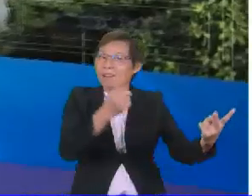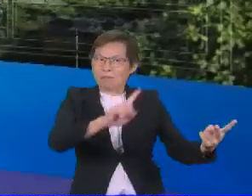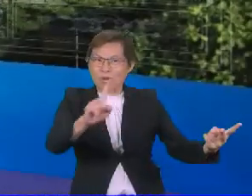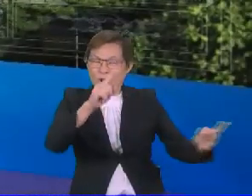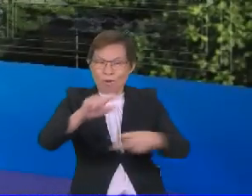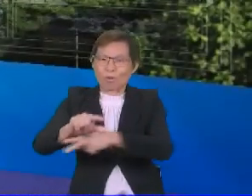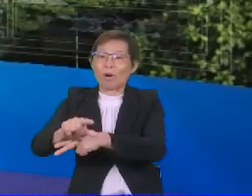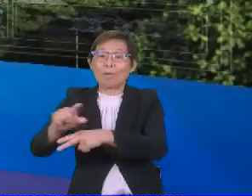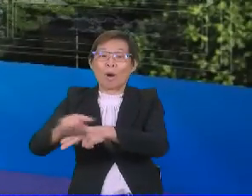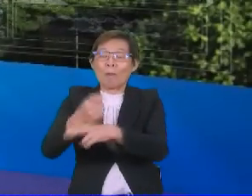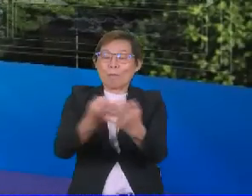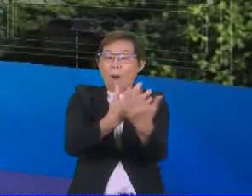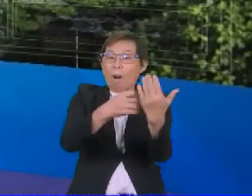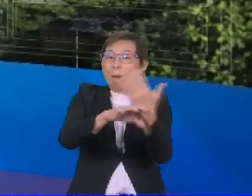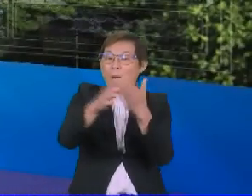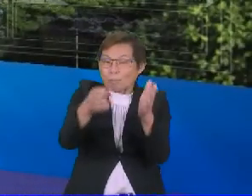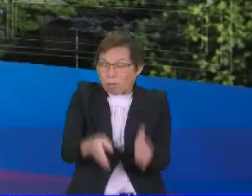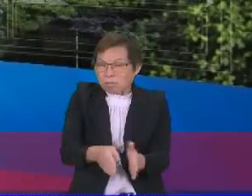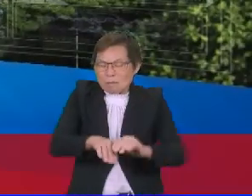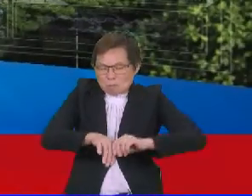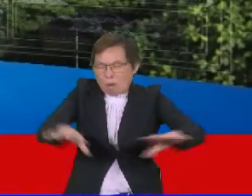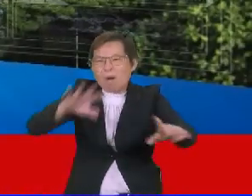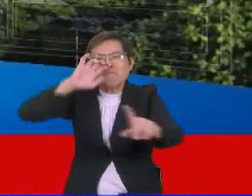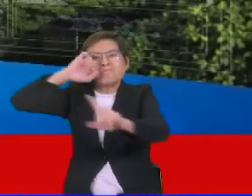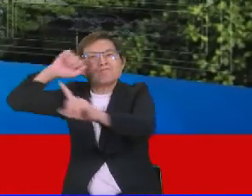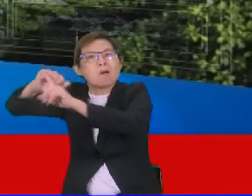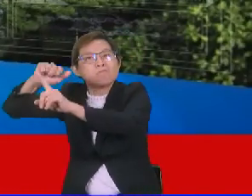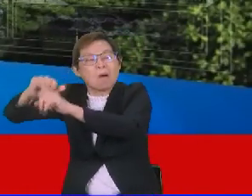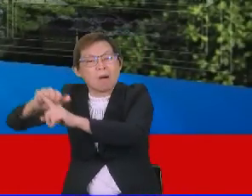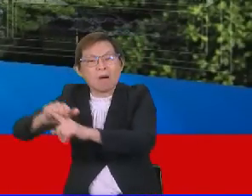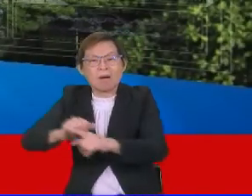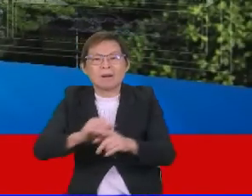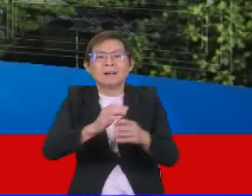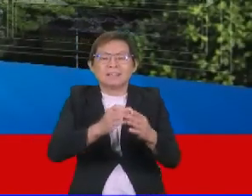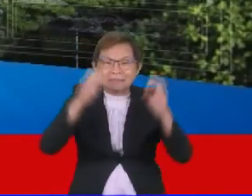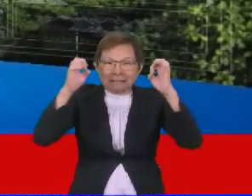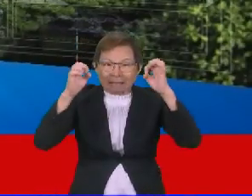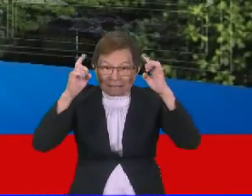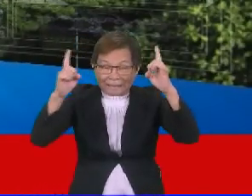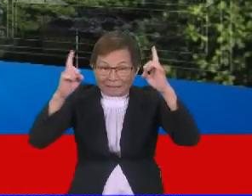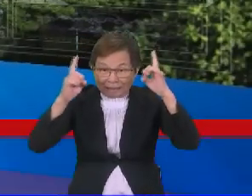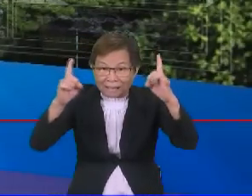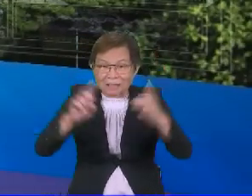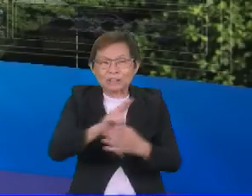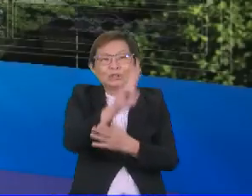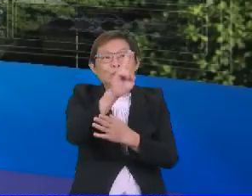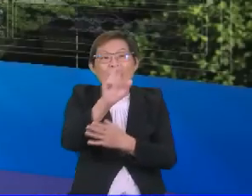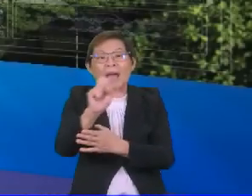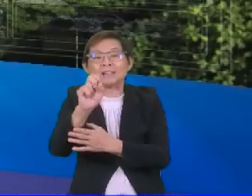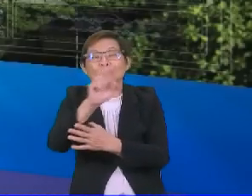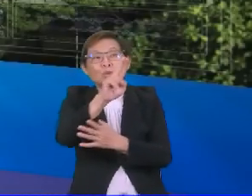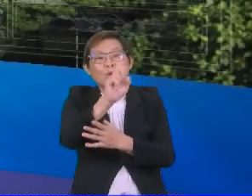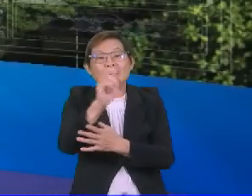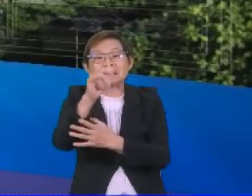untuk pengguna media sosial menyebarkan berita palsu dekan fakuti kepemimpinan dan pengurusan Universitas Islam malaysia